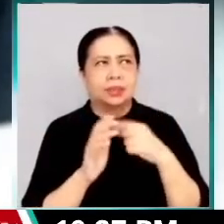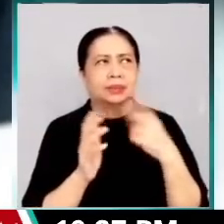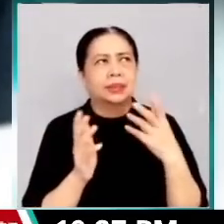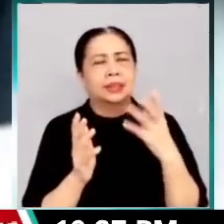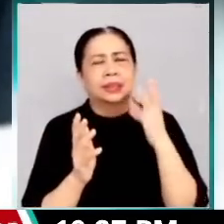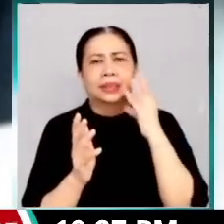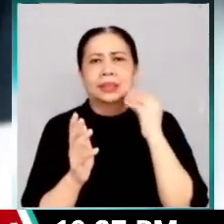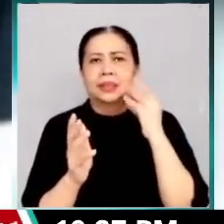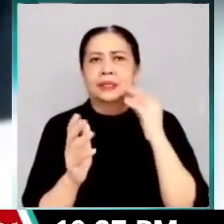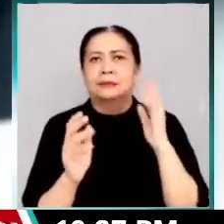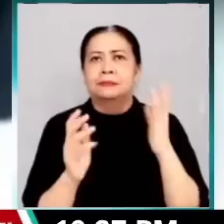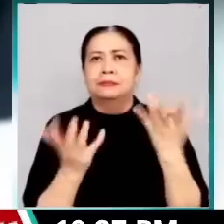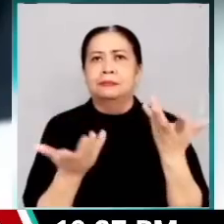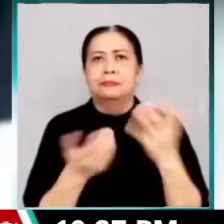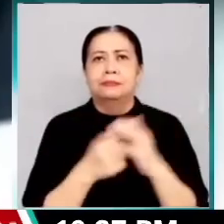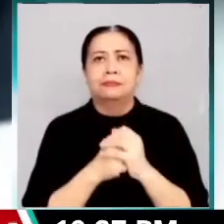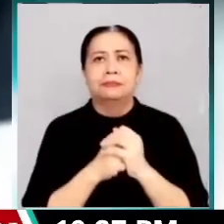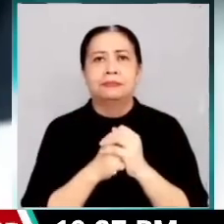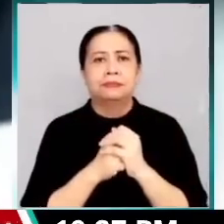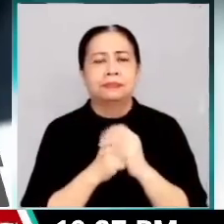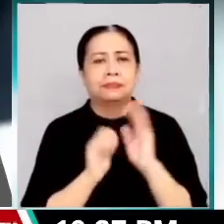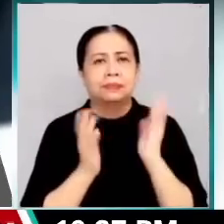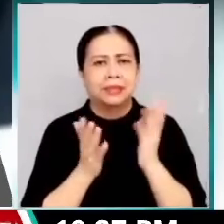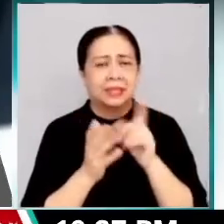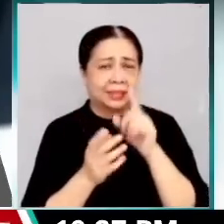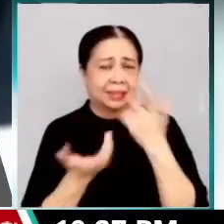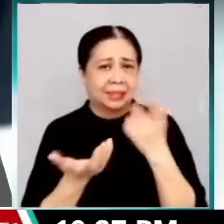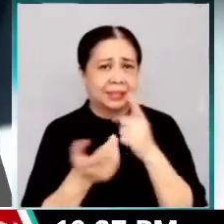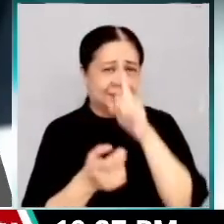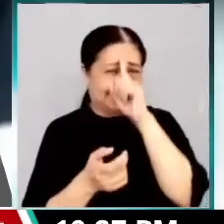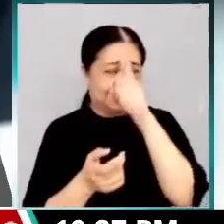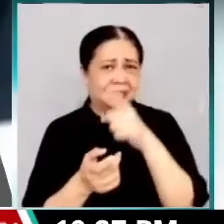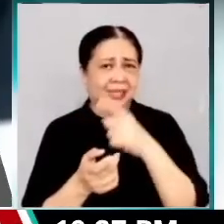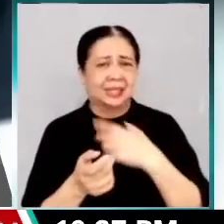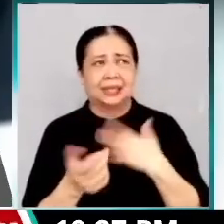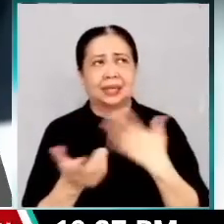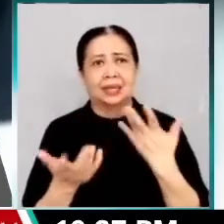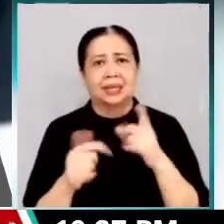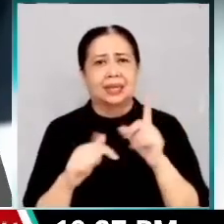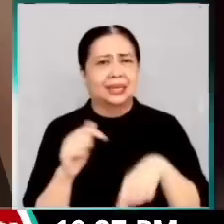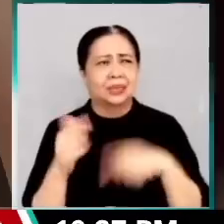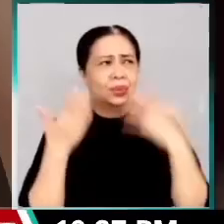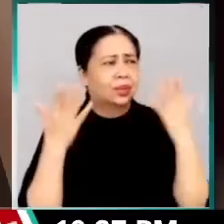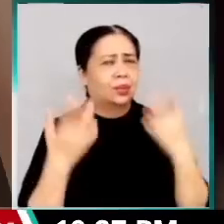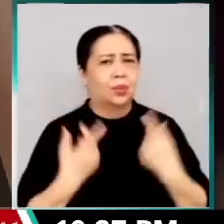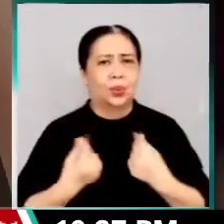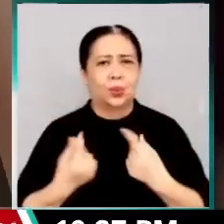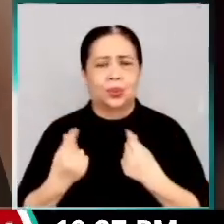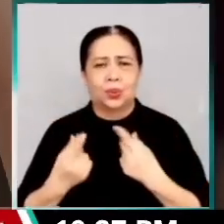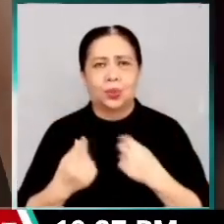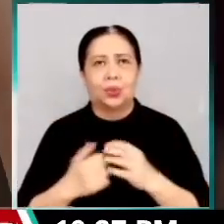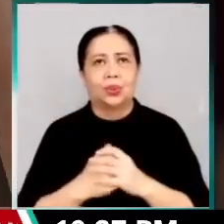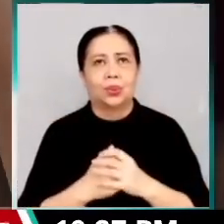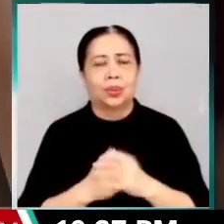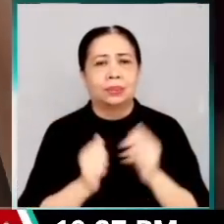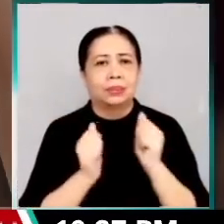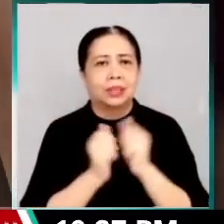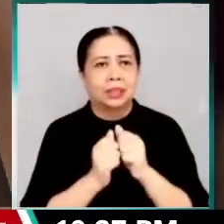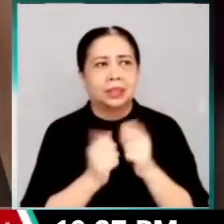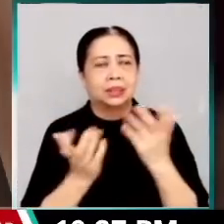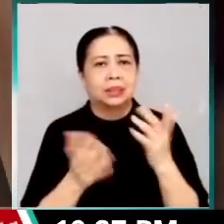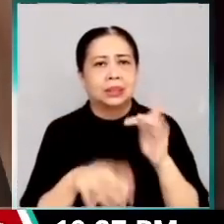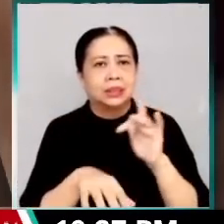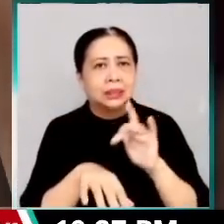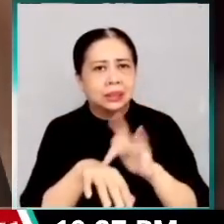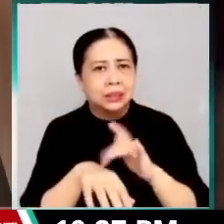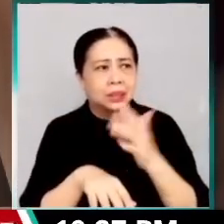yung parang irritable na po ako kasi hindi ko na po alam yung gagawin ko. Ultimo hawakan ko lang po mismo yung ilong